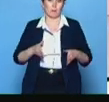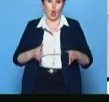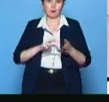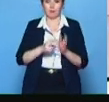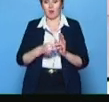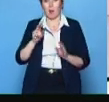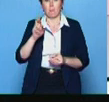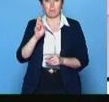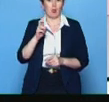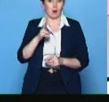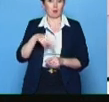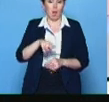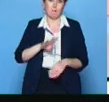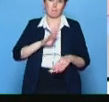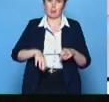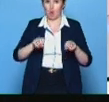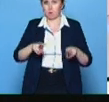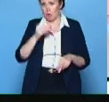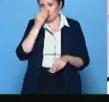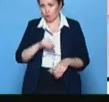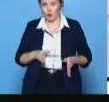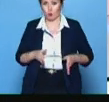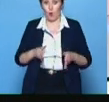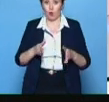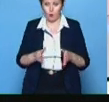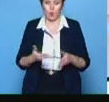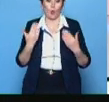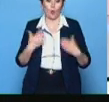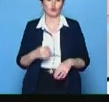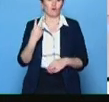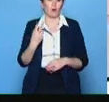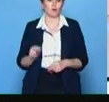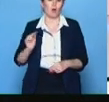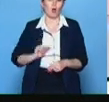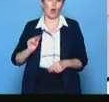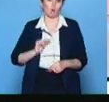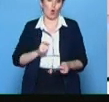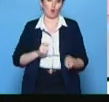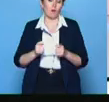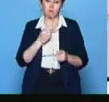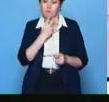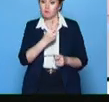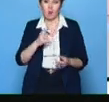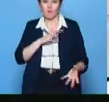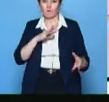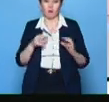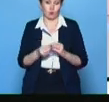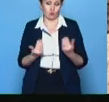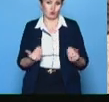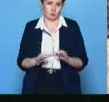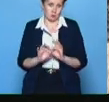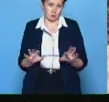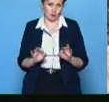качественные дороги». Курирует его Росавтодор. Руководитель ведомства 2 дня работал в столице республики. Его выводы прямо сейчас.